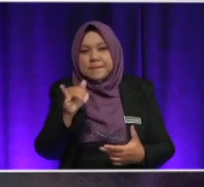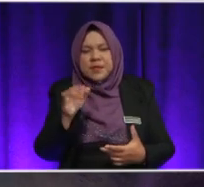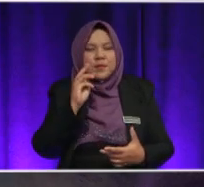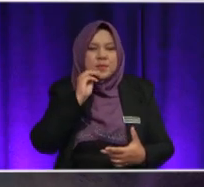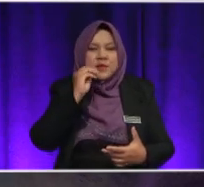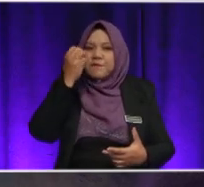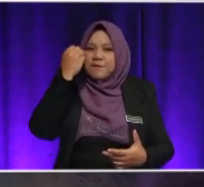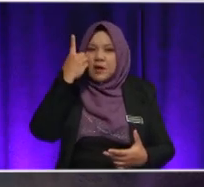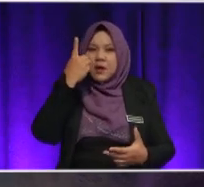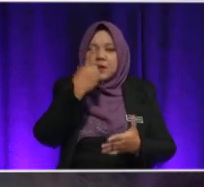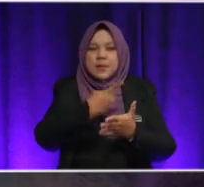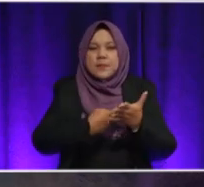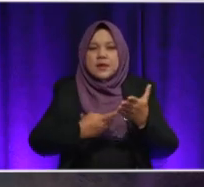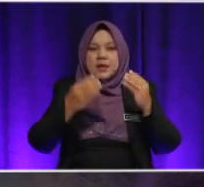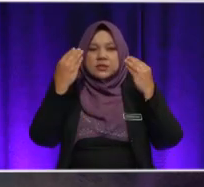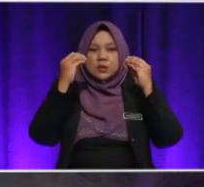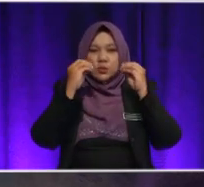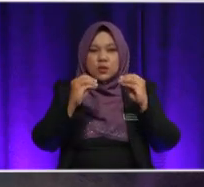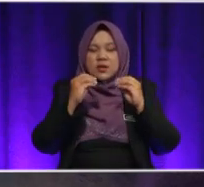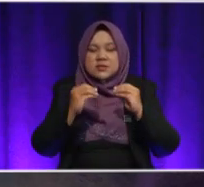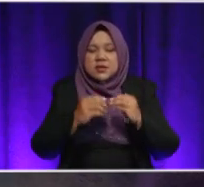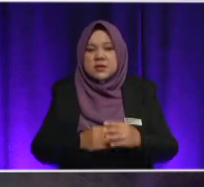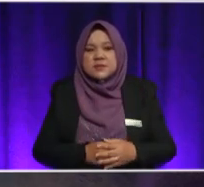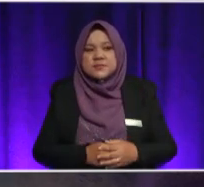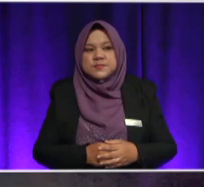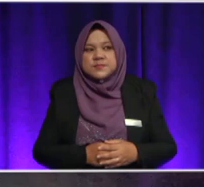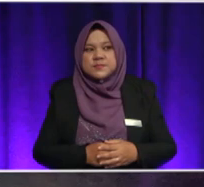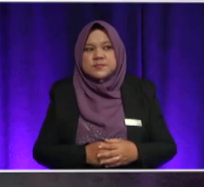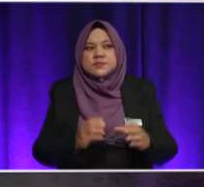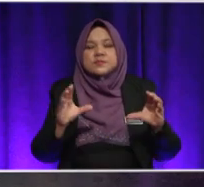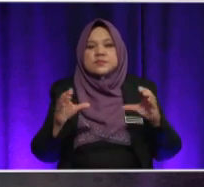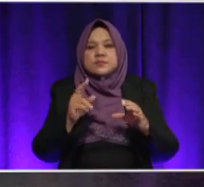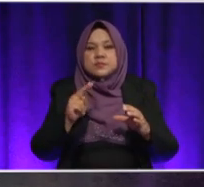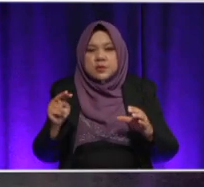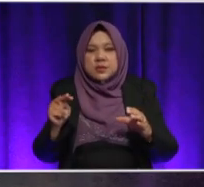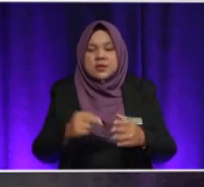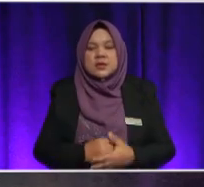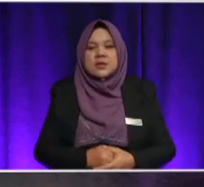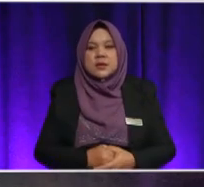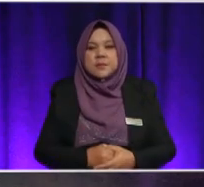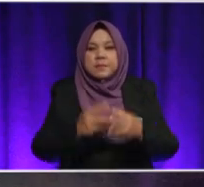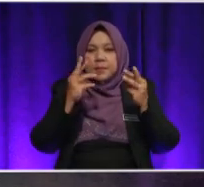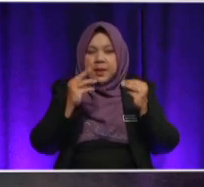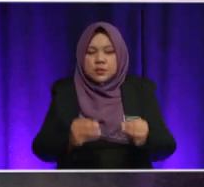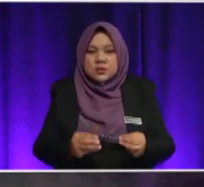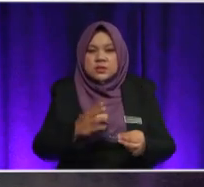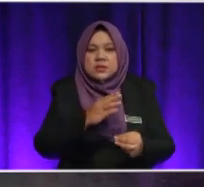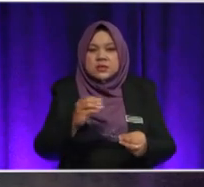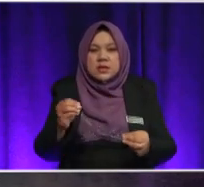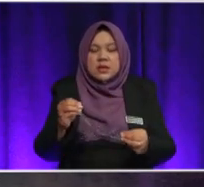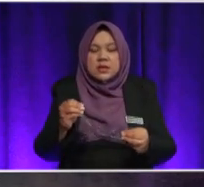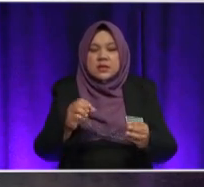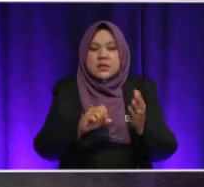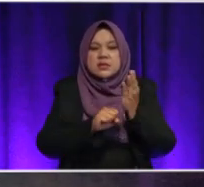sampaikan tadi ciri-ciri perbandingan di antara manusia dan juga utan daripada bahan sumber